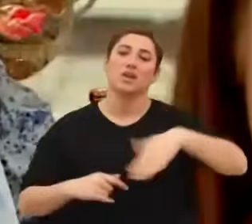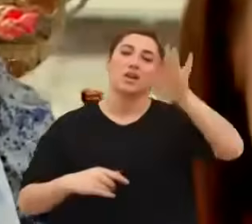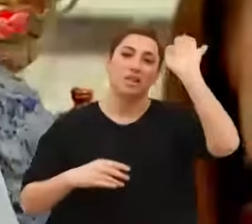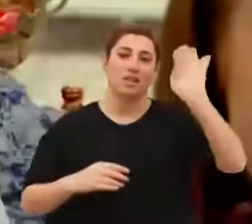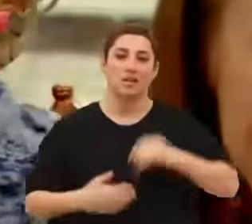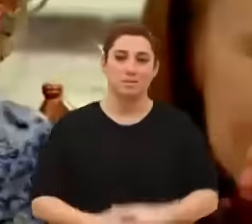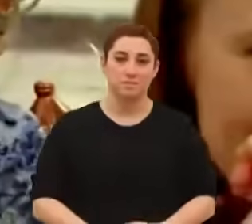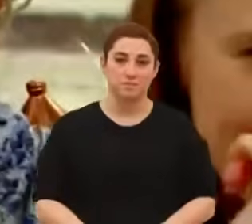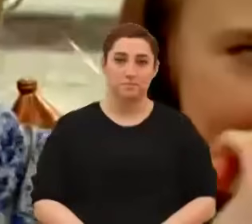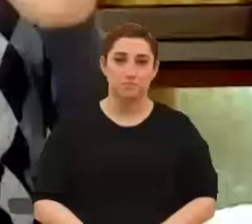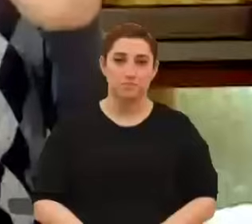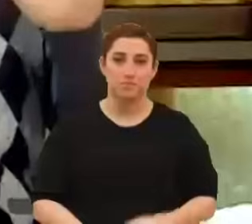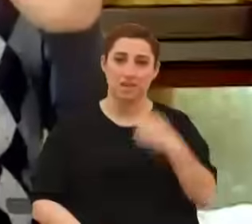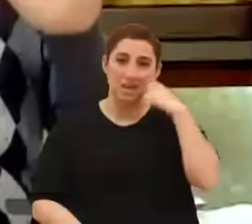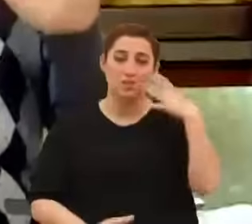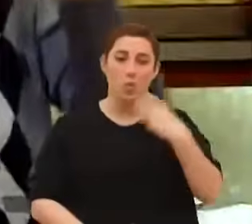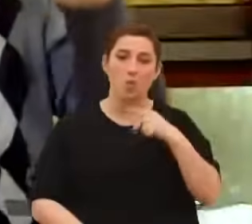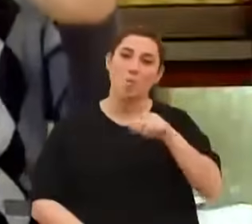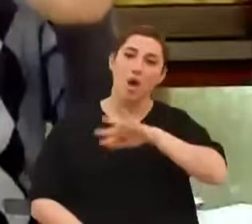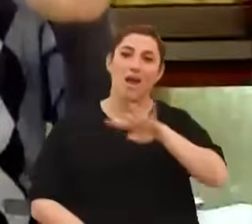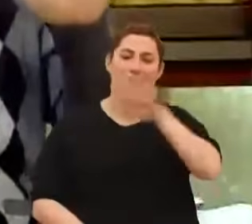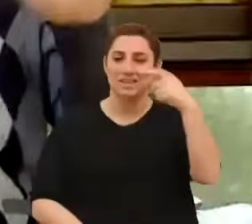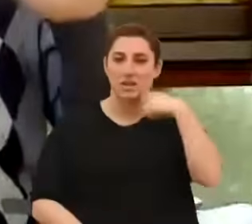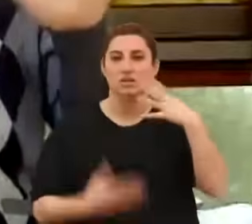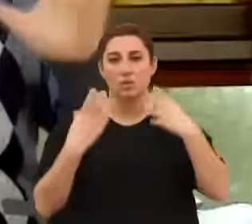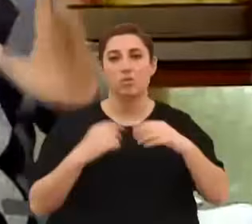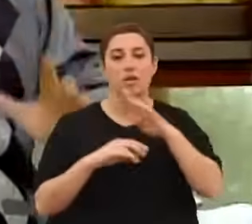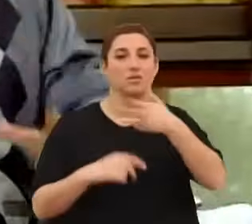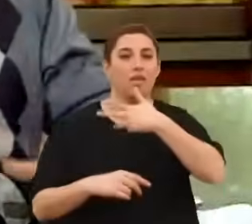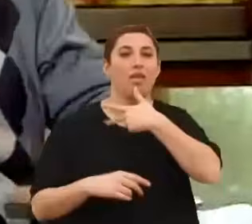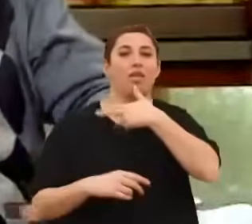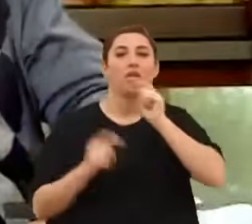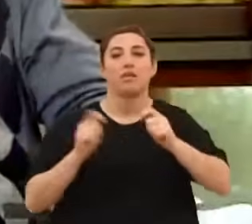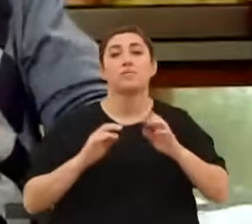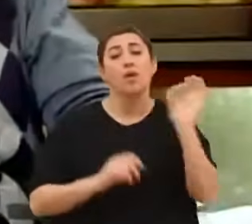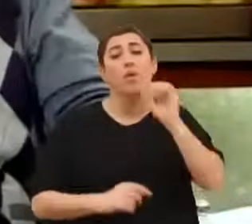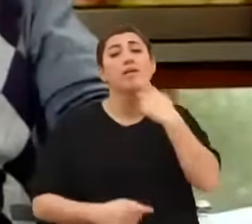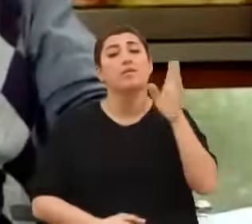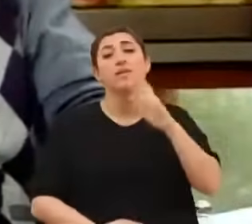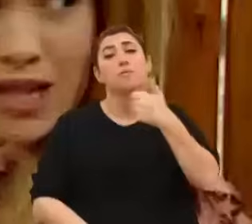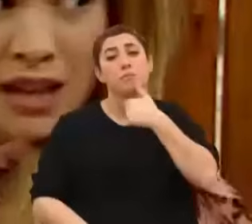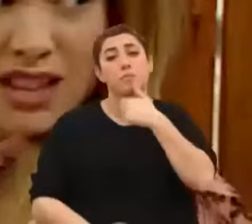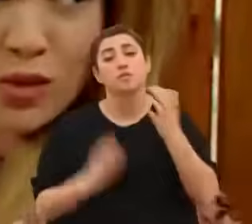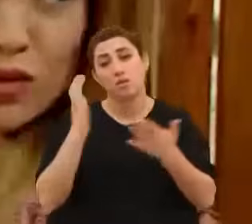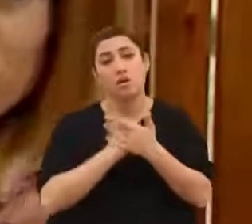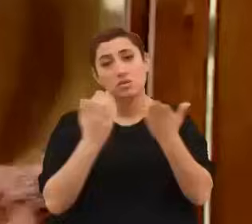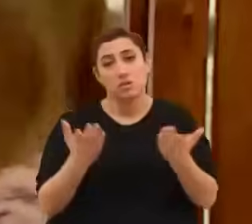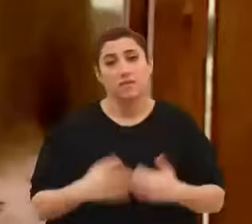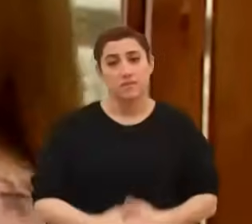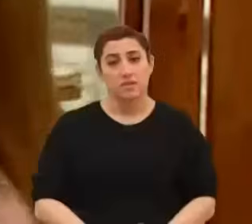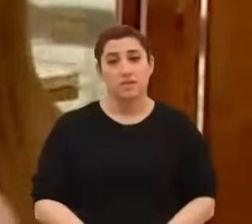abi ya. Rezil olmak da cabası. Herkese rezil oldum. Aa diye güldüler. Ya öyle deme ama babacığım, kazandın